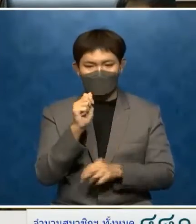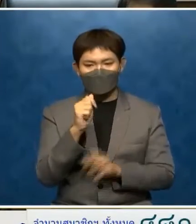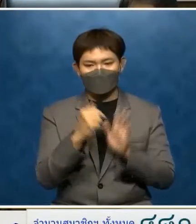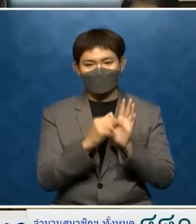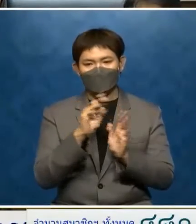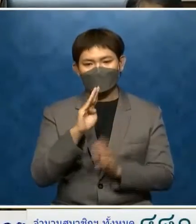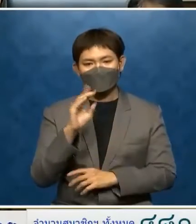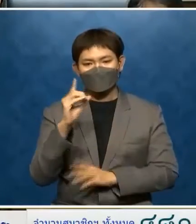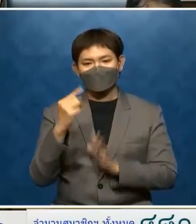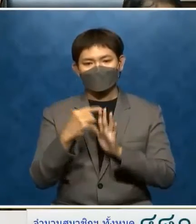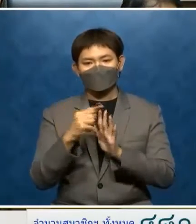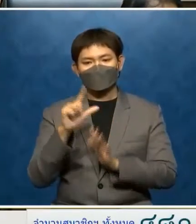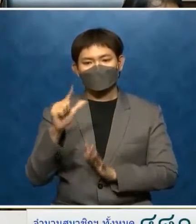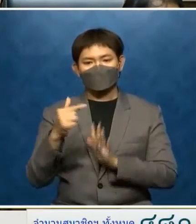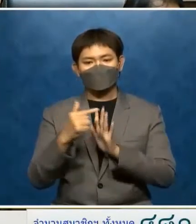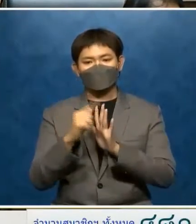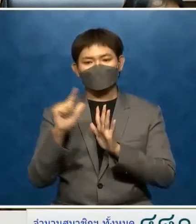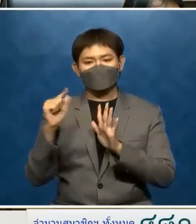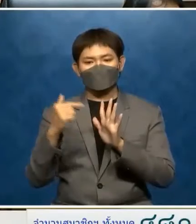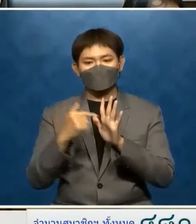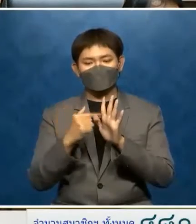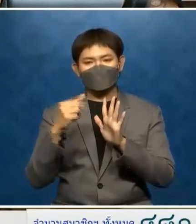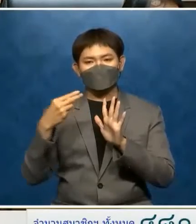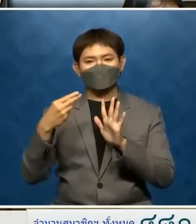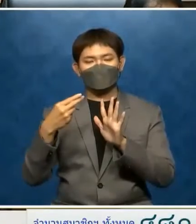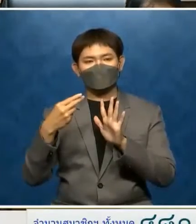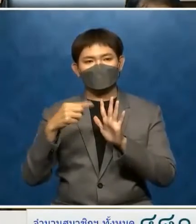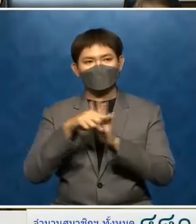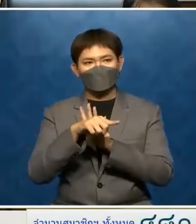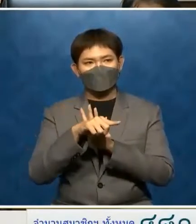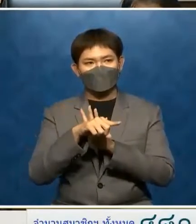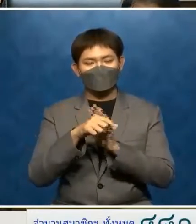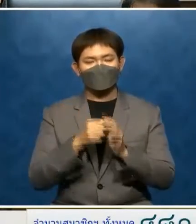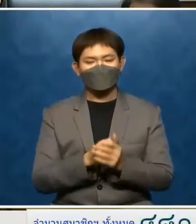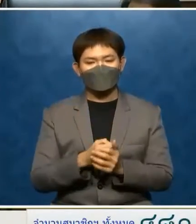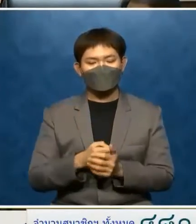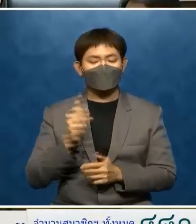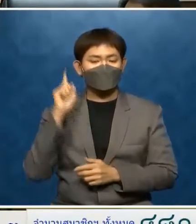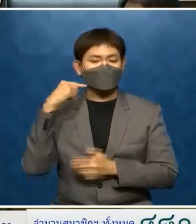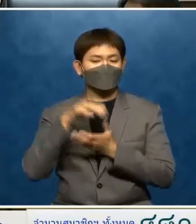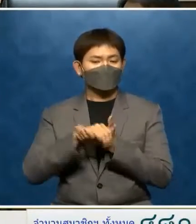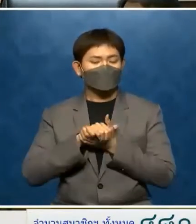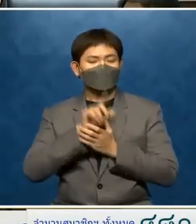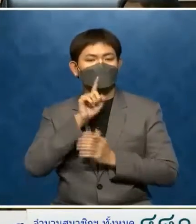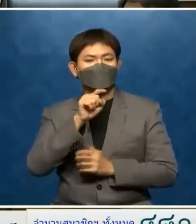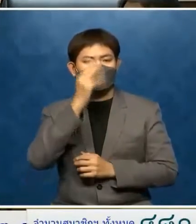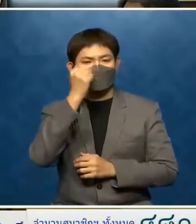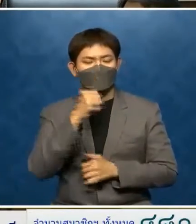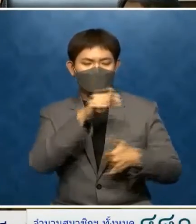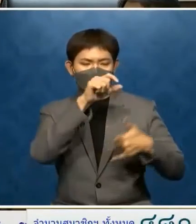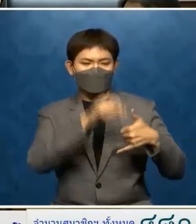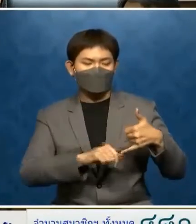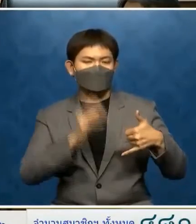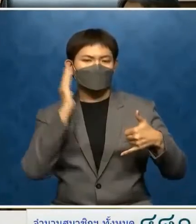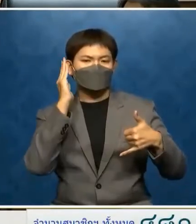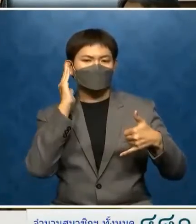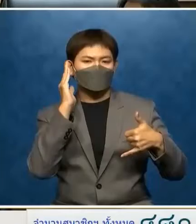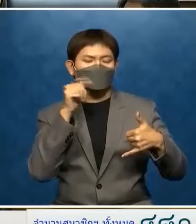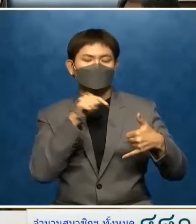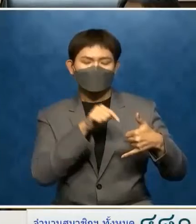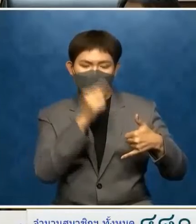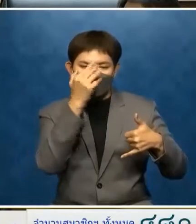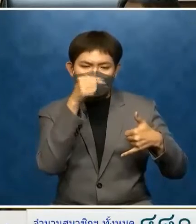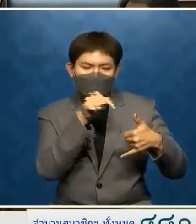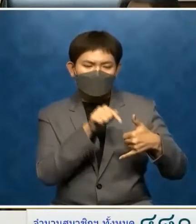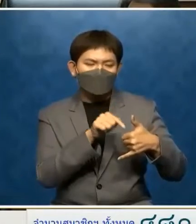ีจังหวดปัตตนีมีคำถามจากภรรยาว่า ทำไมสามีต้องอยู่ในสภาพโคมาหมดส